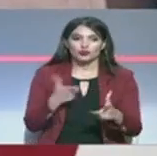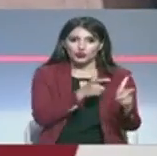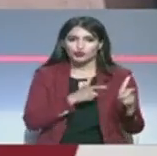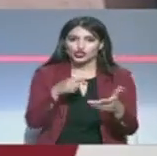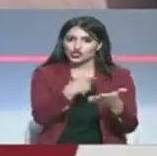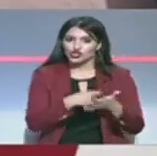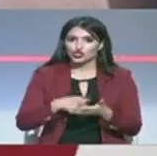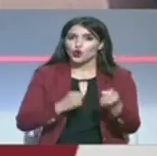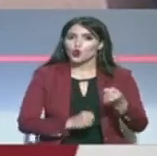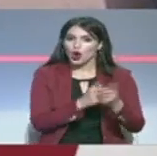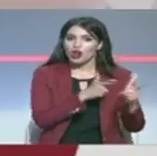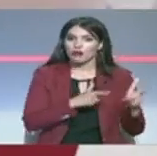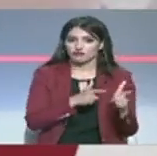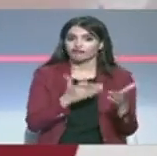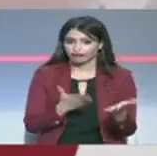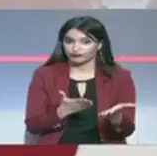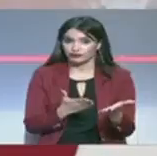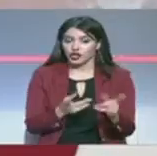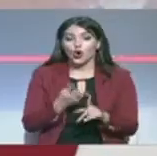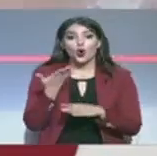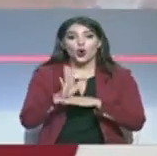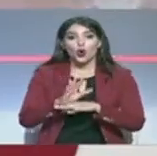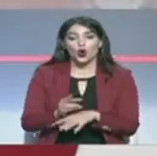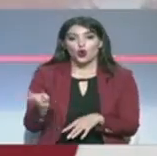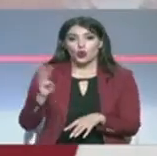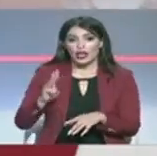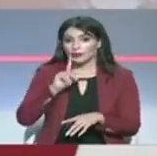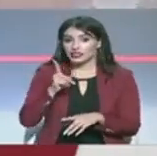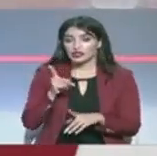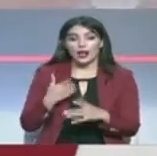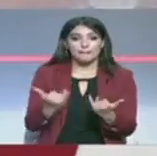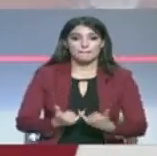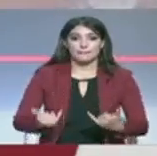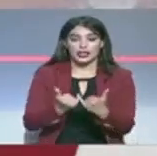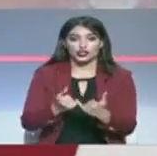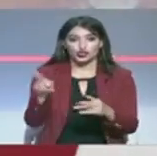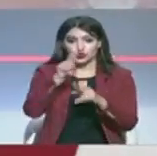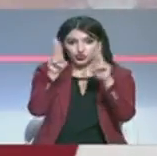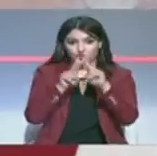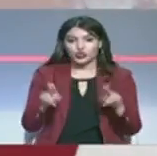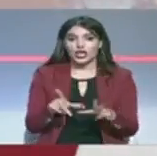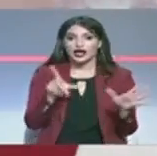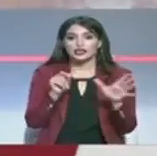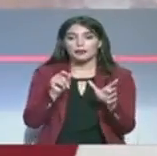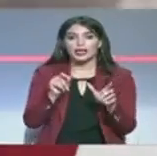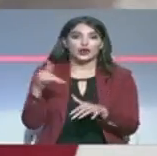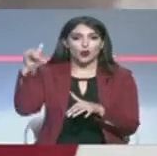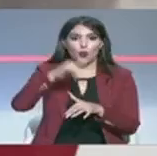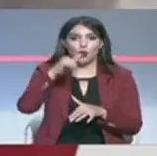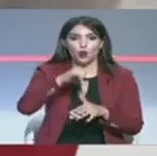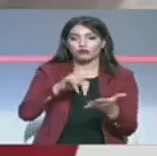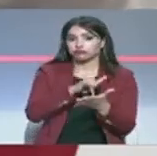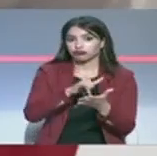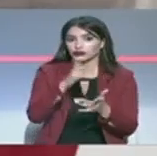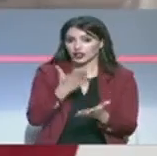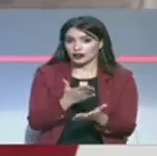في انتهاك لحظر الأسلحة. وبيّنت ويليامز لمجلس الأمن الدولي أن نحو 70 رحلة إمداد هبطت في المطارات